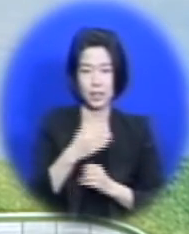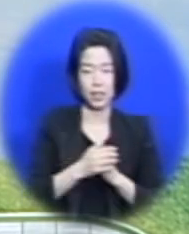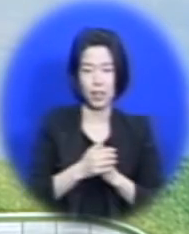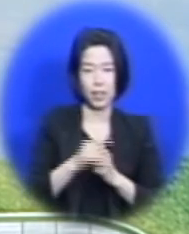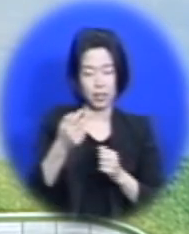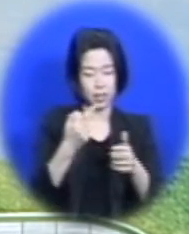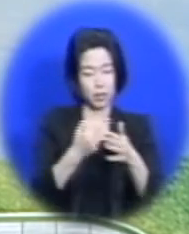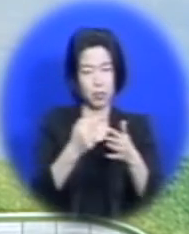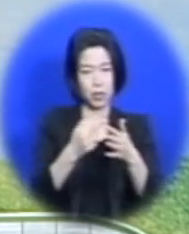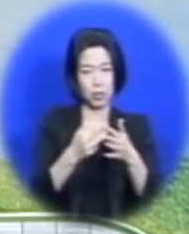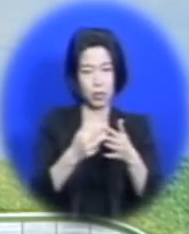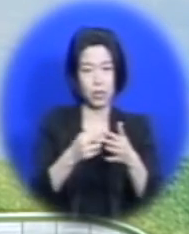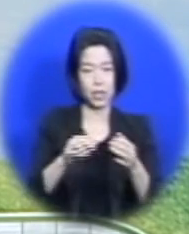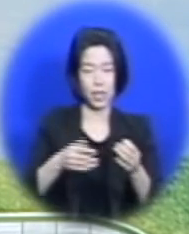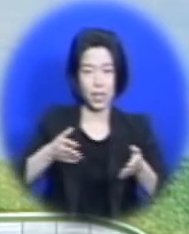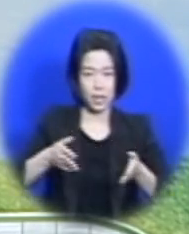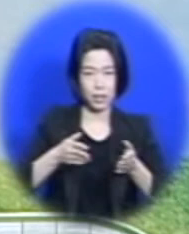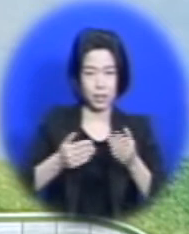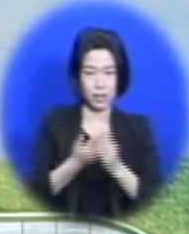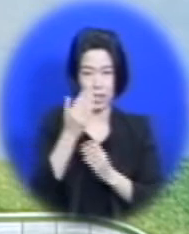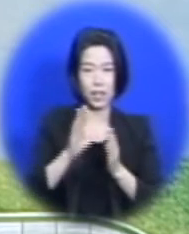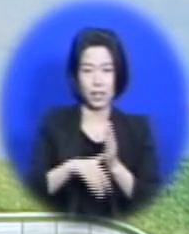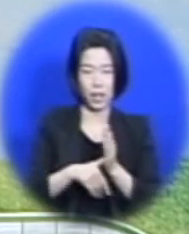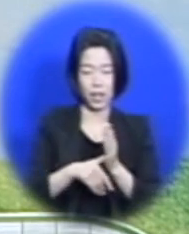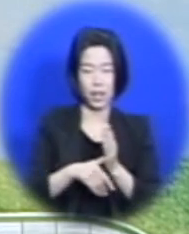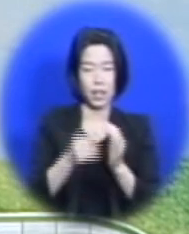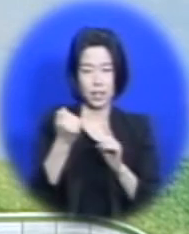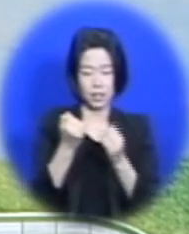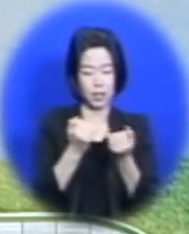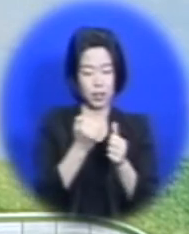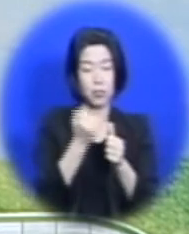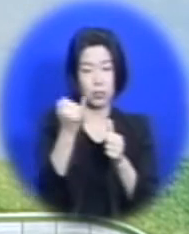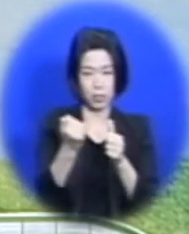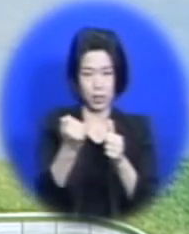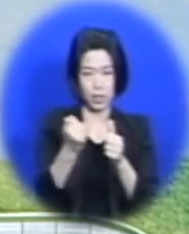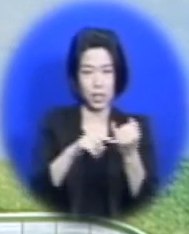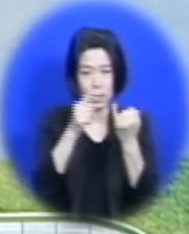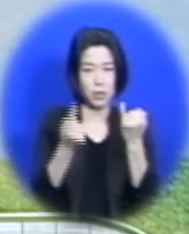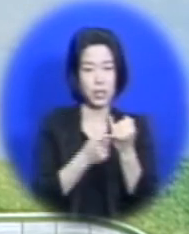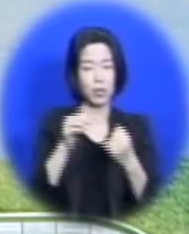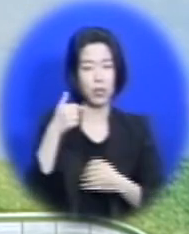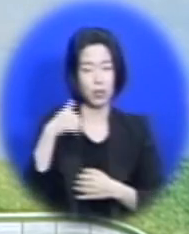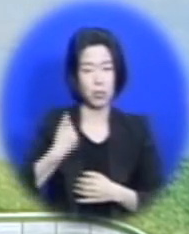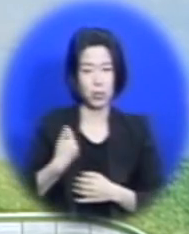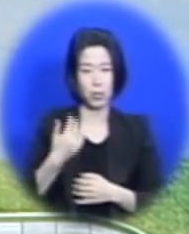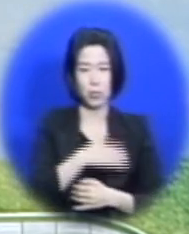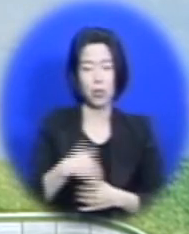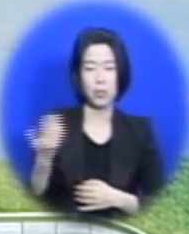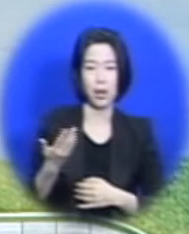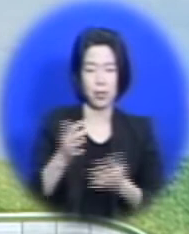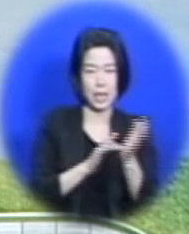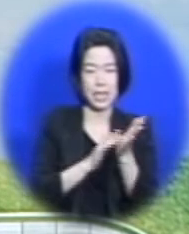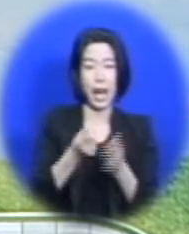때 사모님이 임신한 걸 모르고 몸이 아파서 약을 드셨는데 그러고 난